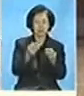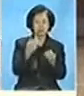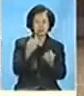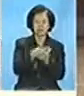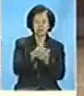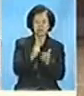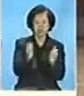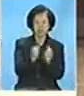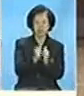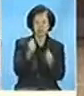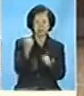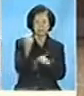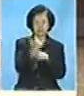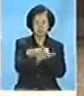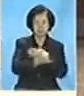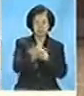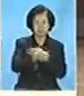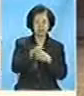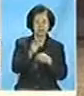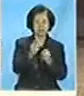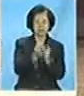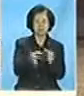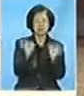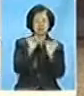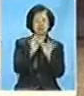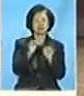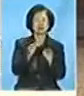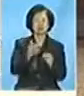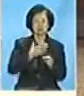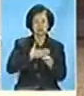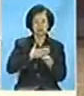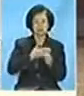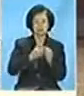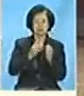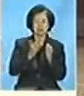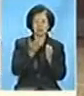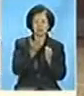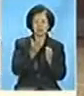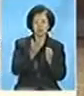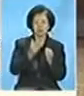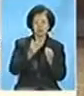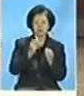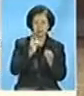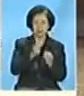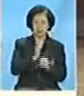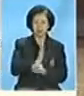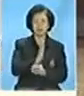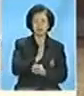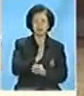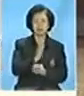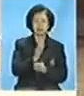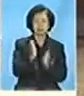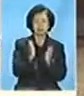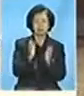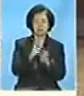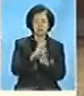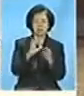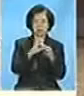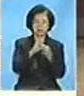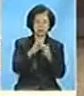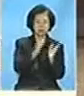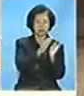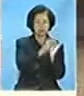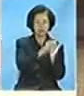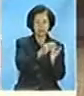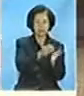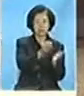ชน์ของประเทศชาติเป็นสำคัญเป็นที่ตั้งและผมเองขอยืนยันว่าผมมีความเป็นกลางไม่ขึ้นกับฝักใฝ่ฝ่ายใดนะครับตั้งแ